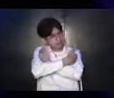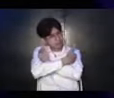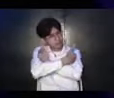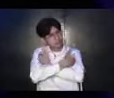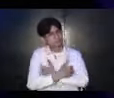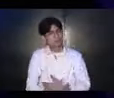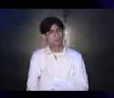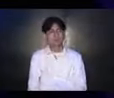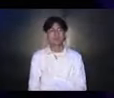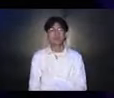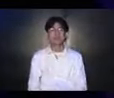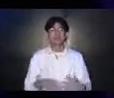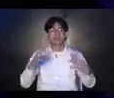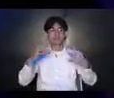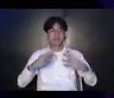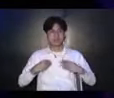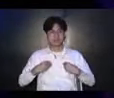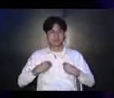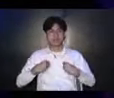Embrace us, Lord.